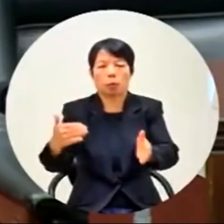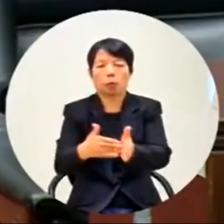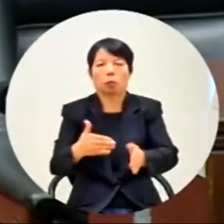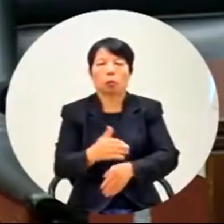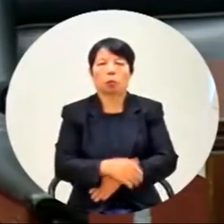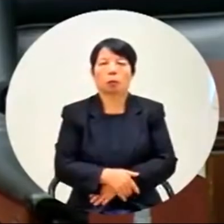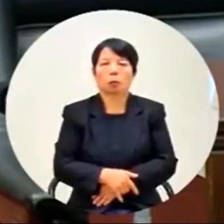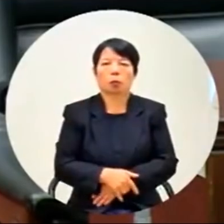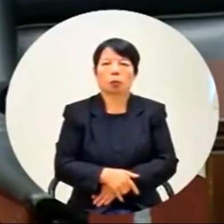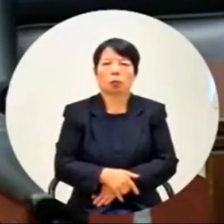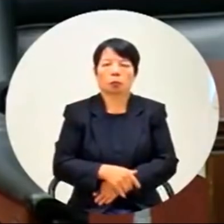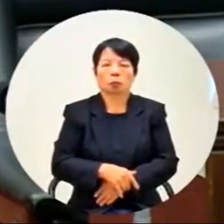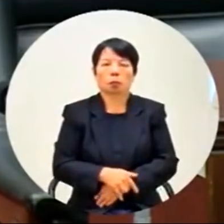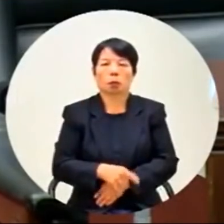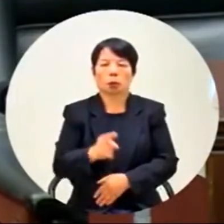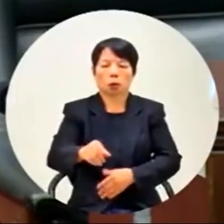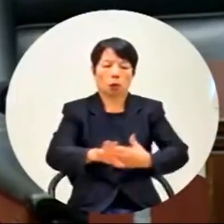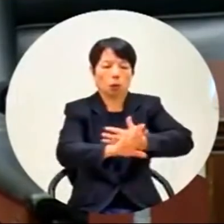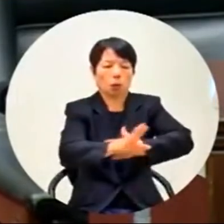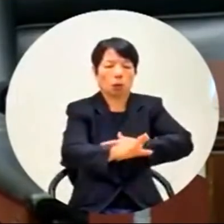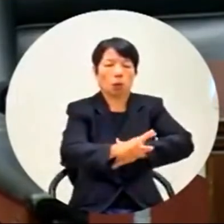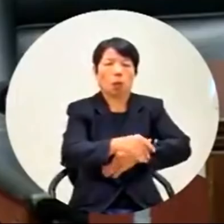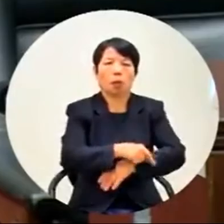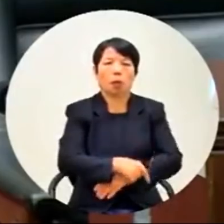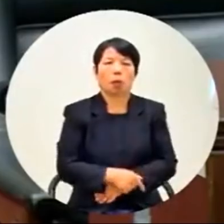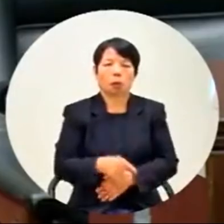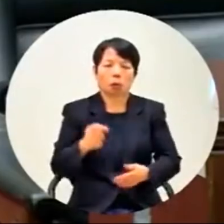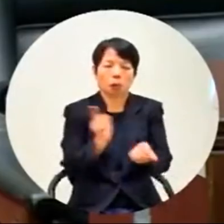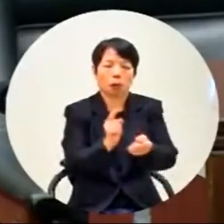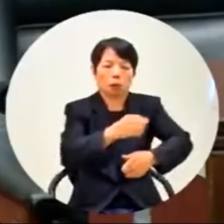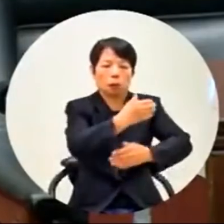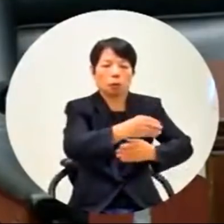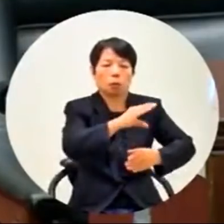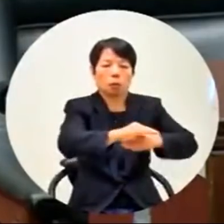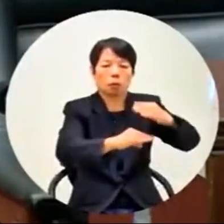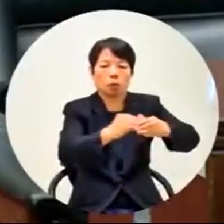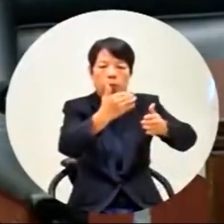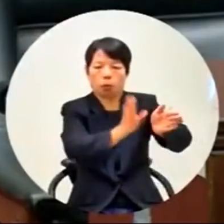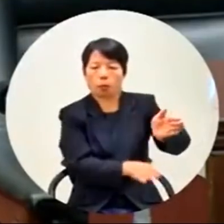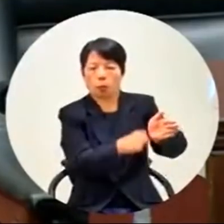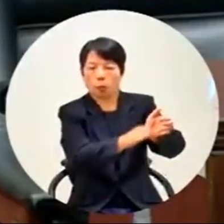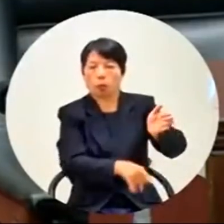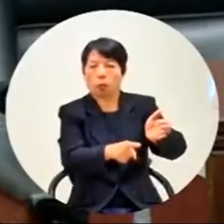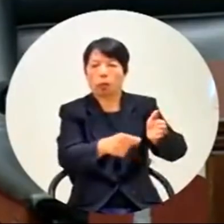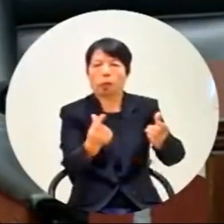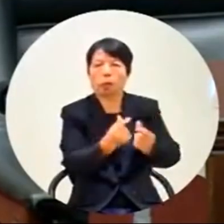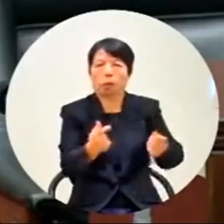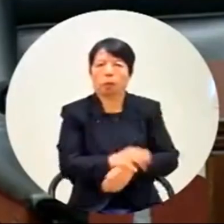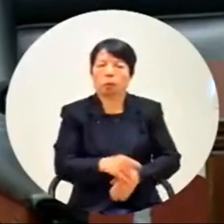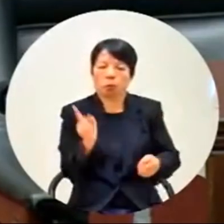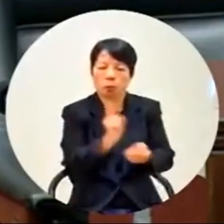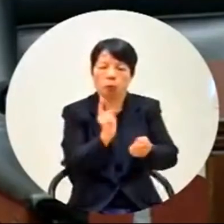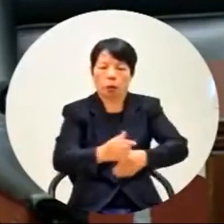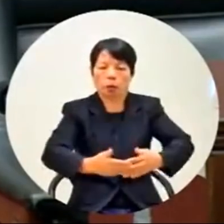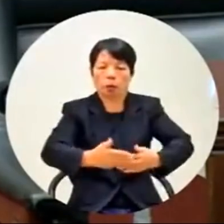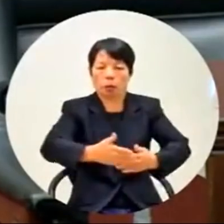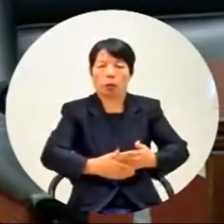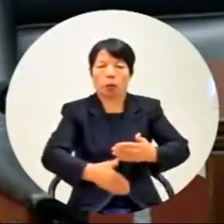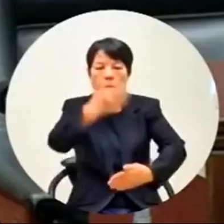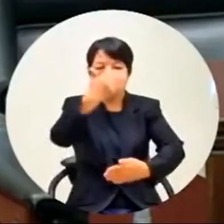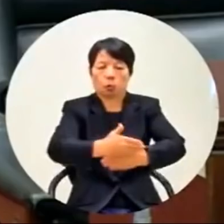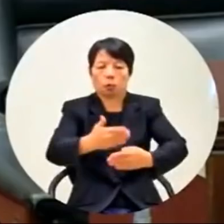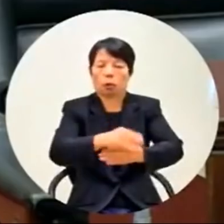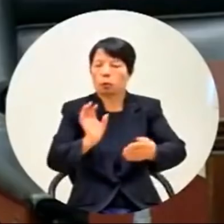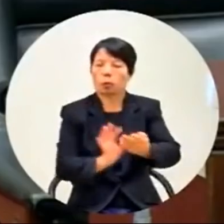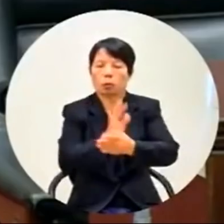这个算是比较外围的地方哦，你到墙边是直接把那个算是闸门已经淹过去了，整个淹过去